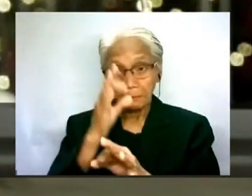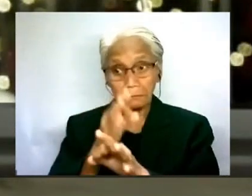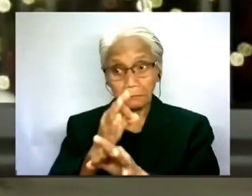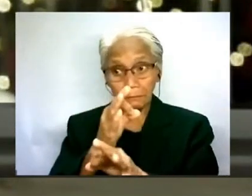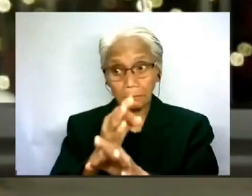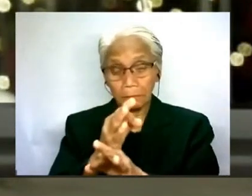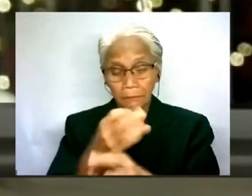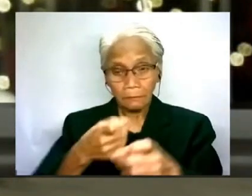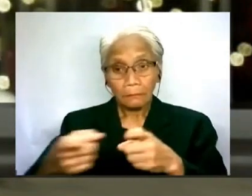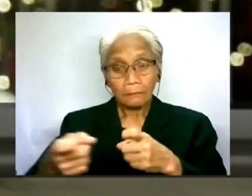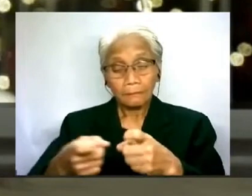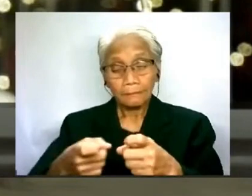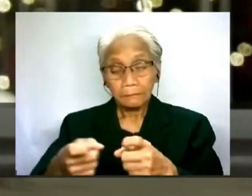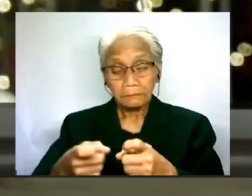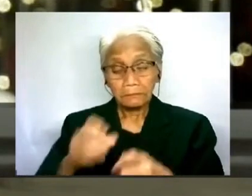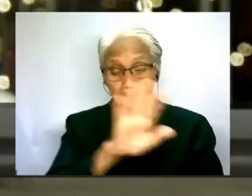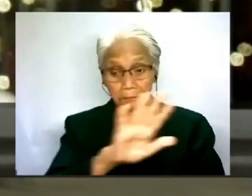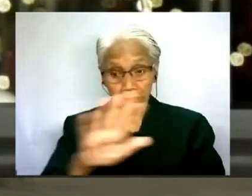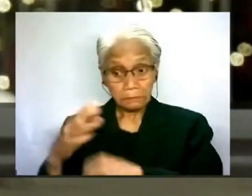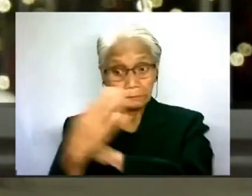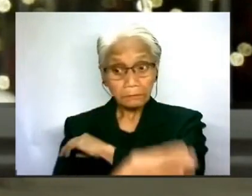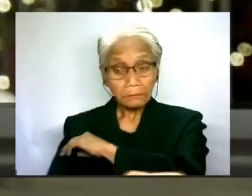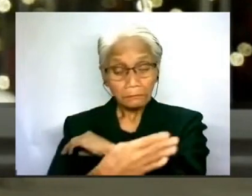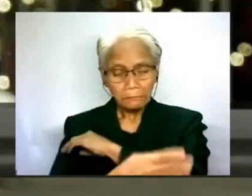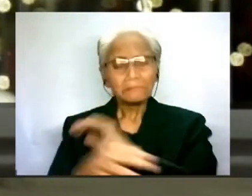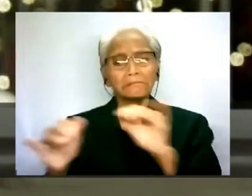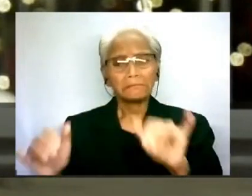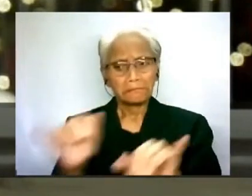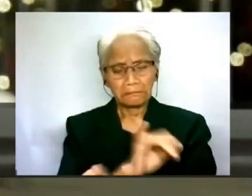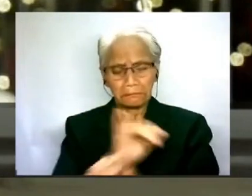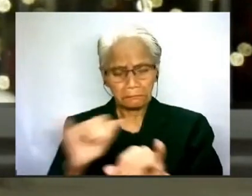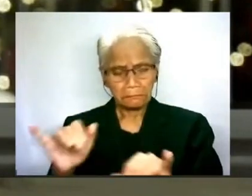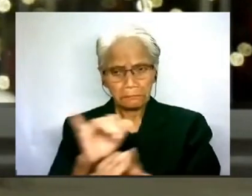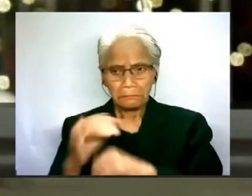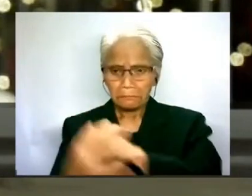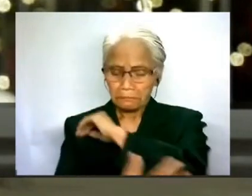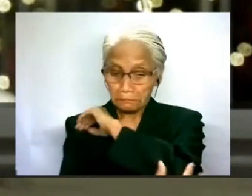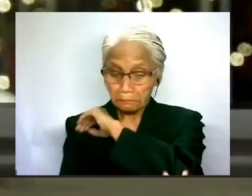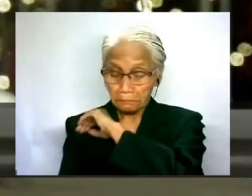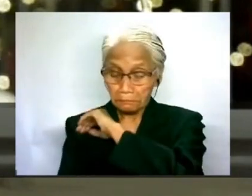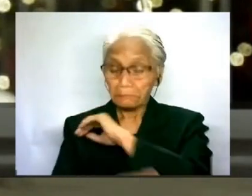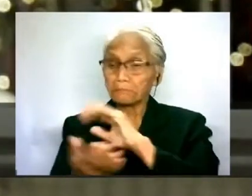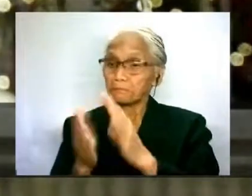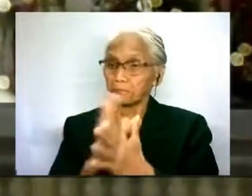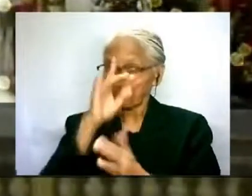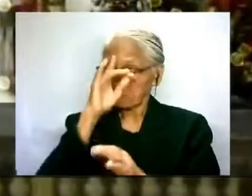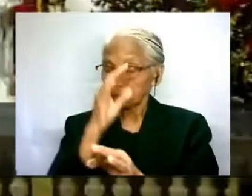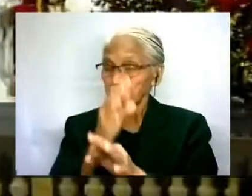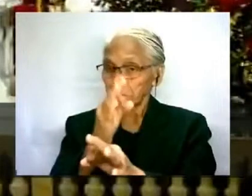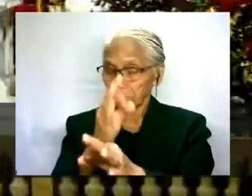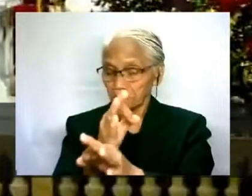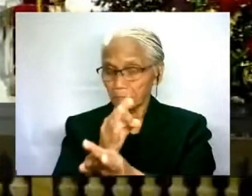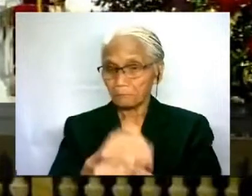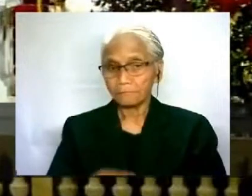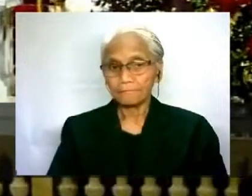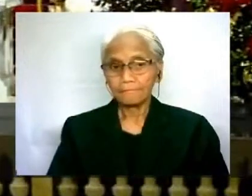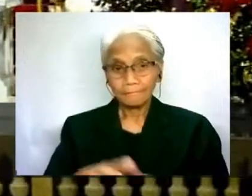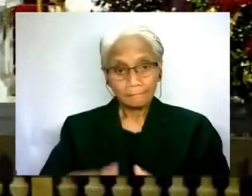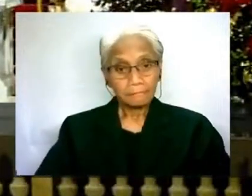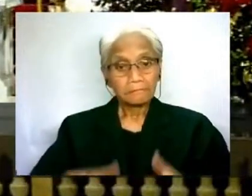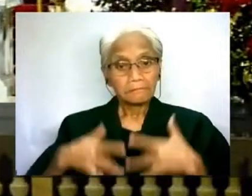iyong bayan at pati sa mahihirap maging tapat siyang tunay. Mabubuhay